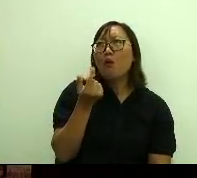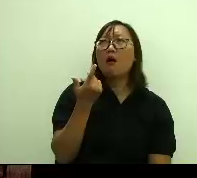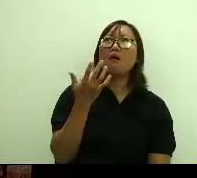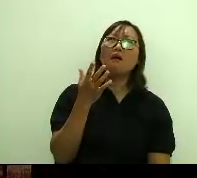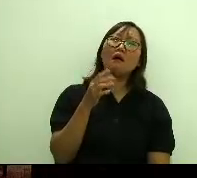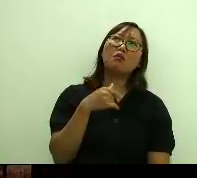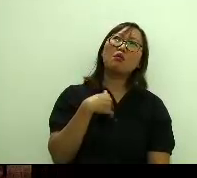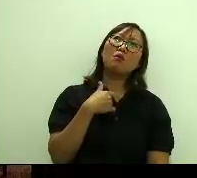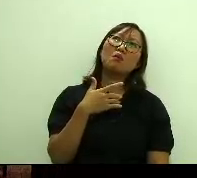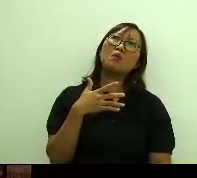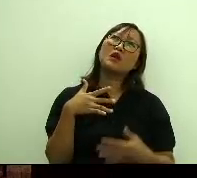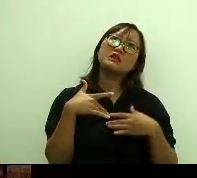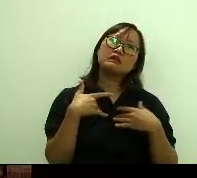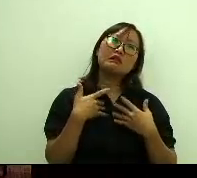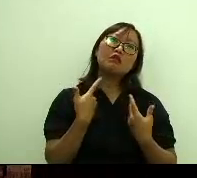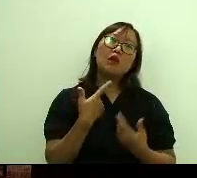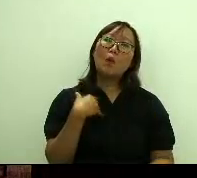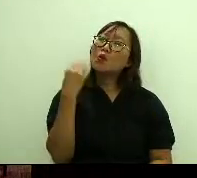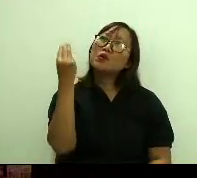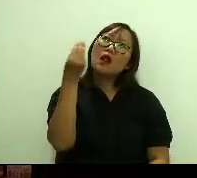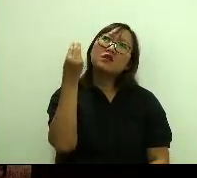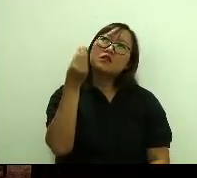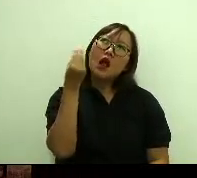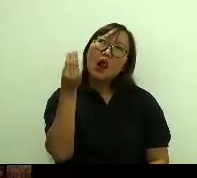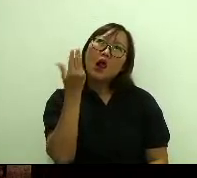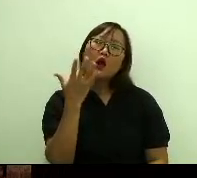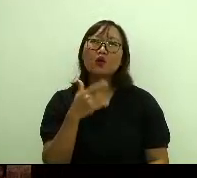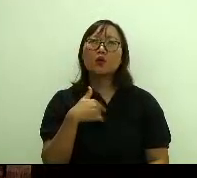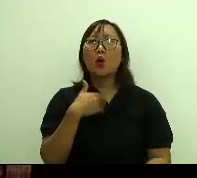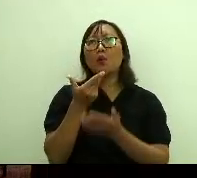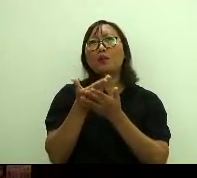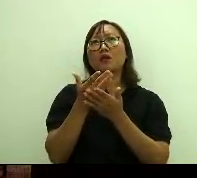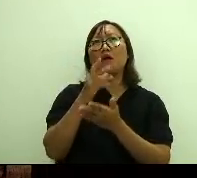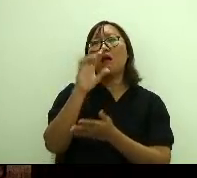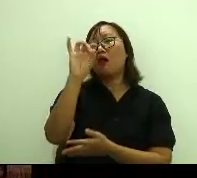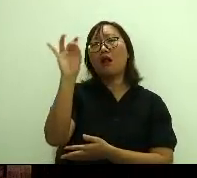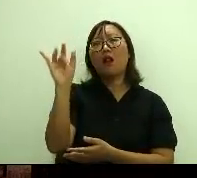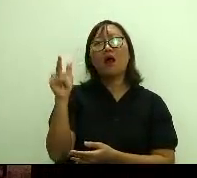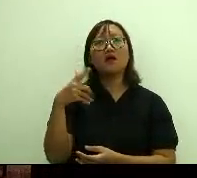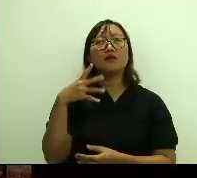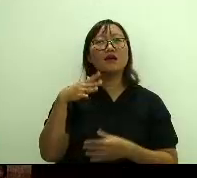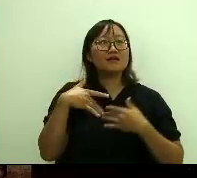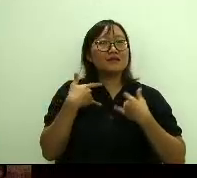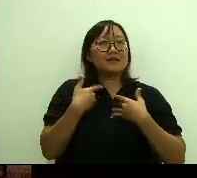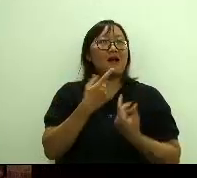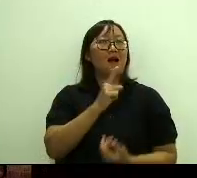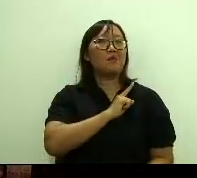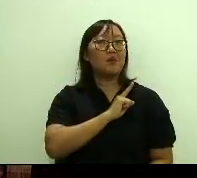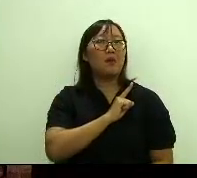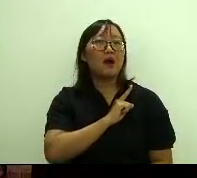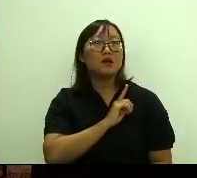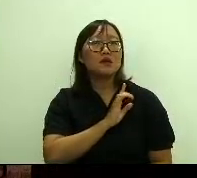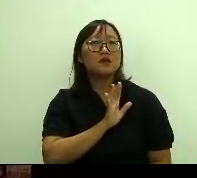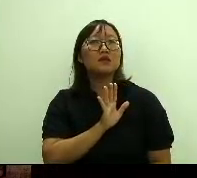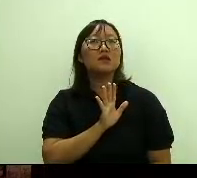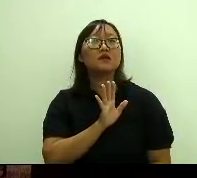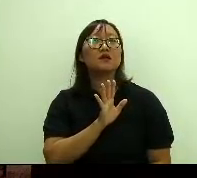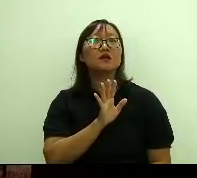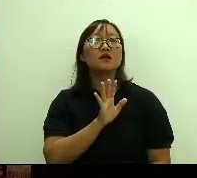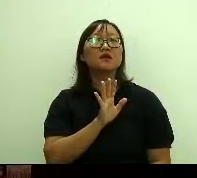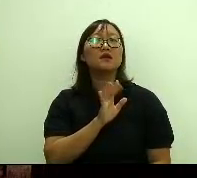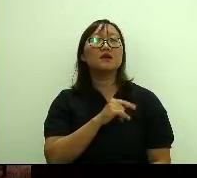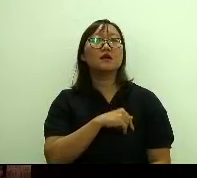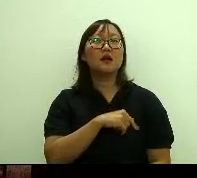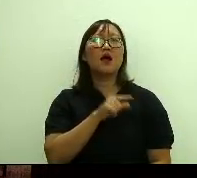menyenangkan hidup kita, ya secara pribadi. Ya. Nah, saudari-saudaraku yang terkasih, maka di sini